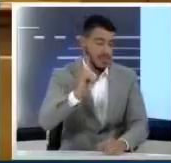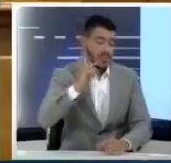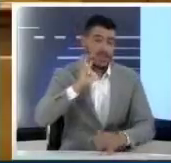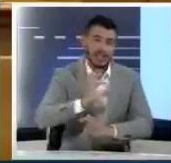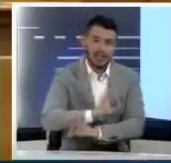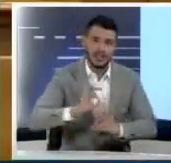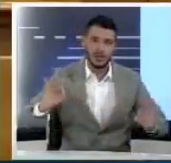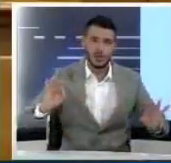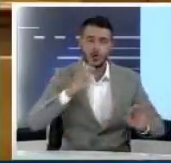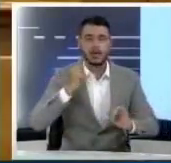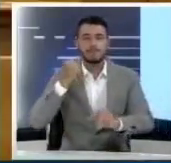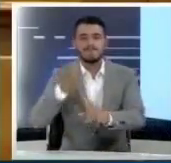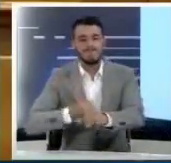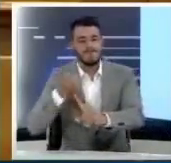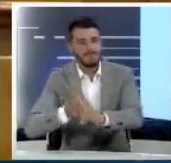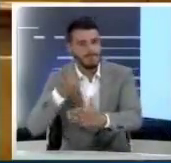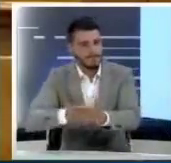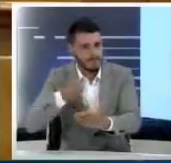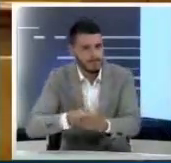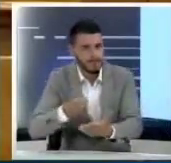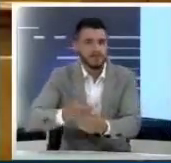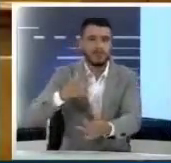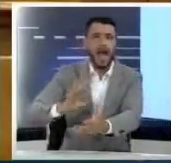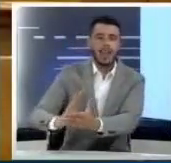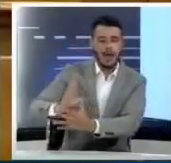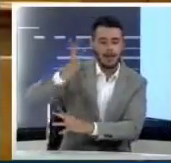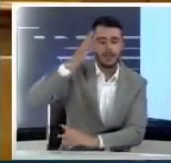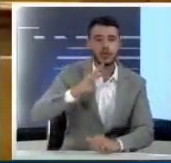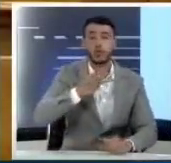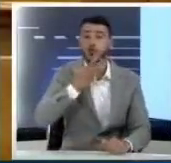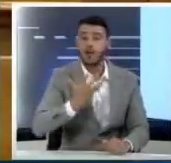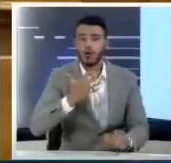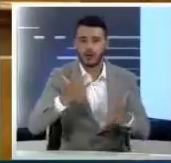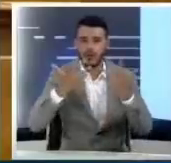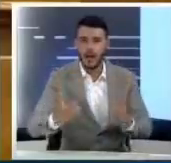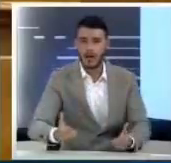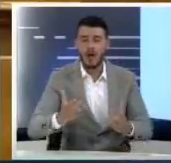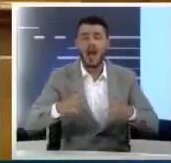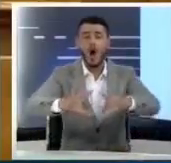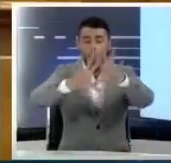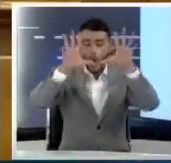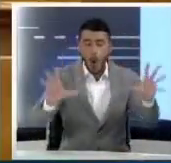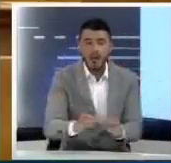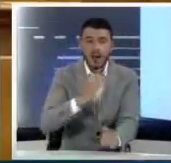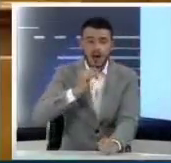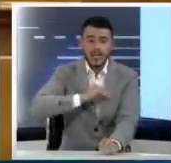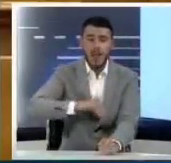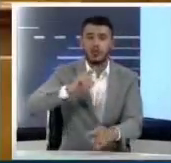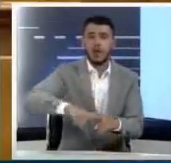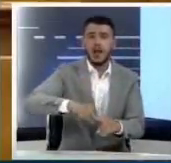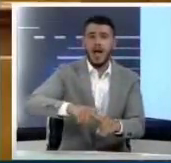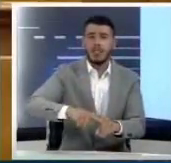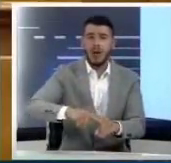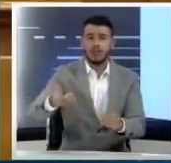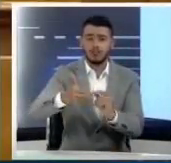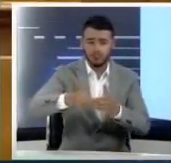δεν παλέψουμε να έχουμε και ανάπτυξη και σοβαρότητα. Αλλά το έχουμε αυτό. Μεσοπρόθεσμα,